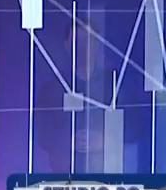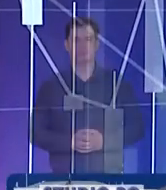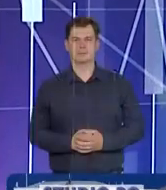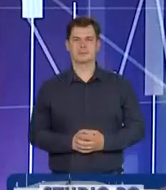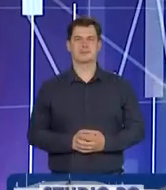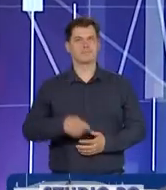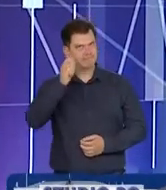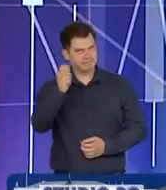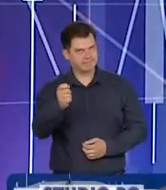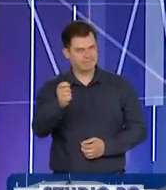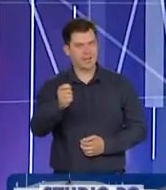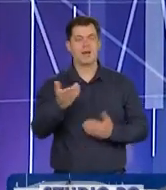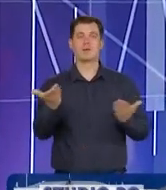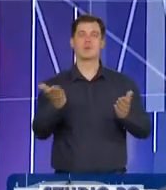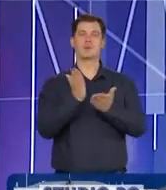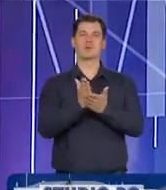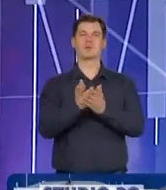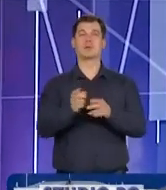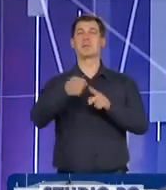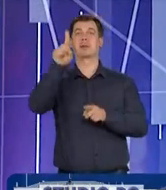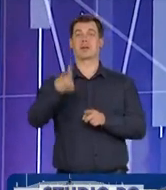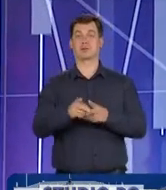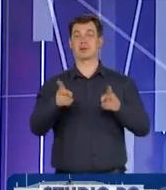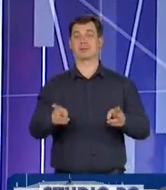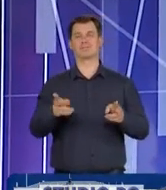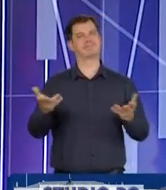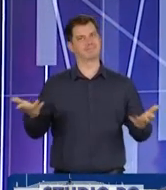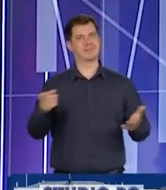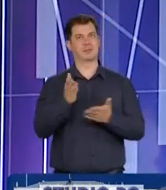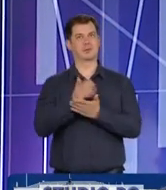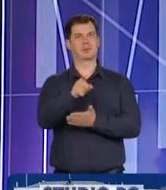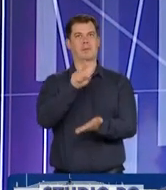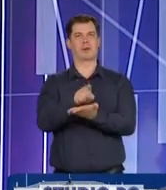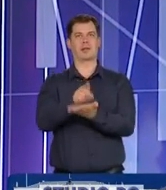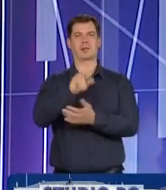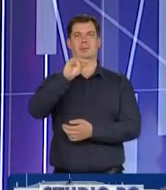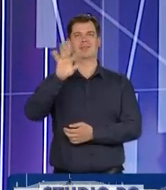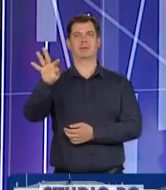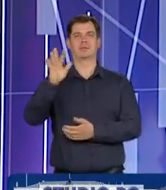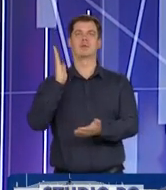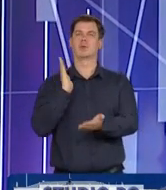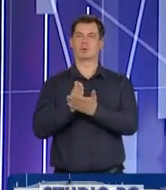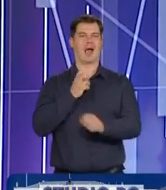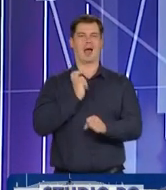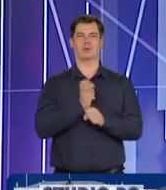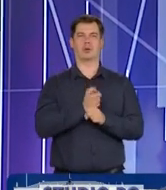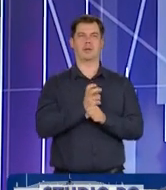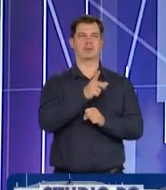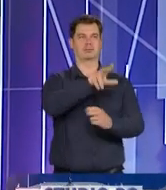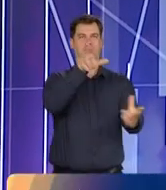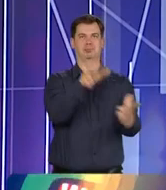szanowni państwo bardzo nisko i oczywiście jesteśmy już takie miesiącu kiedy państwa zeznania podatkowe zostały w większości przypadków automatycznie